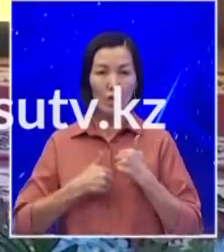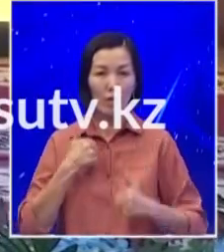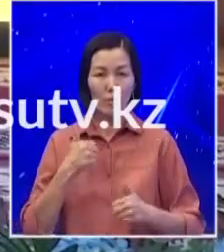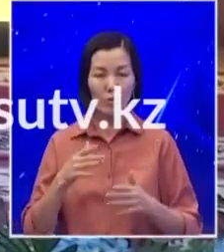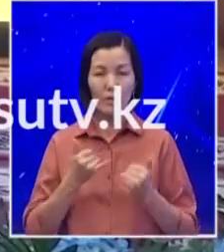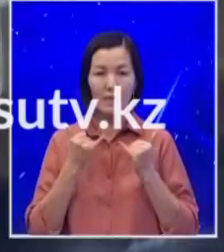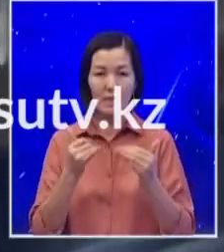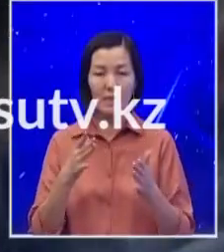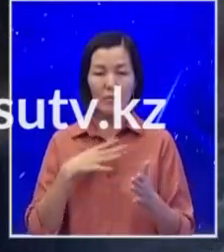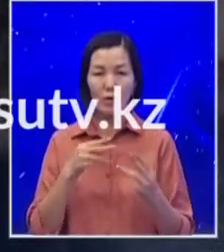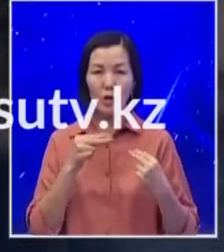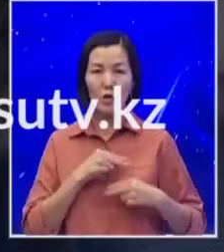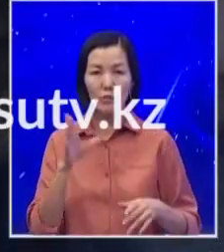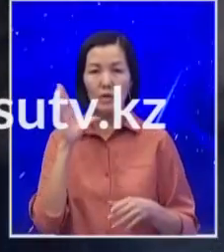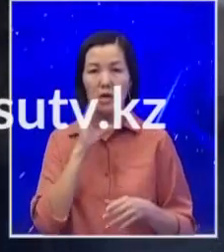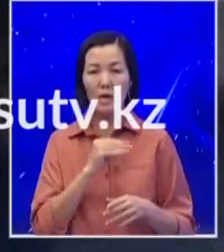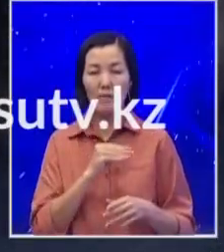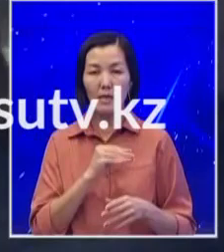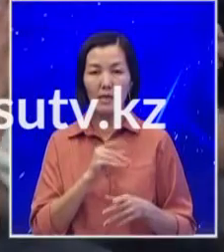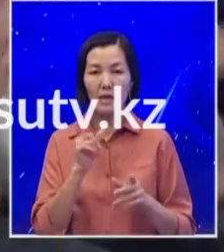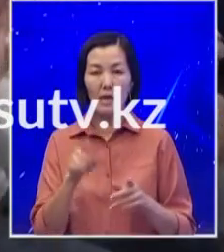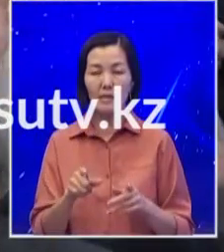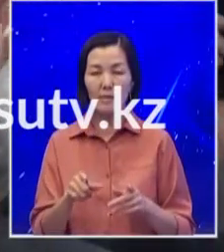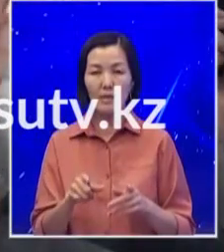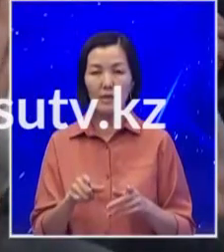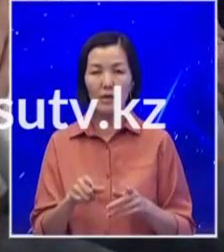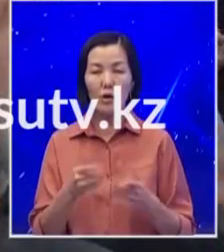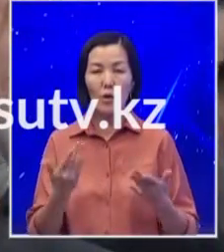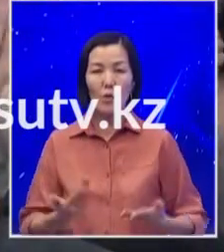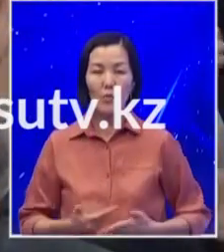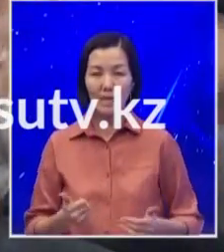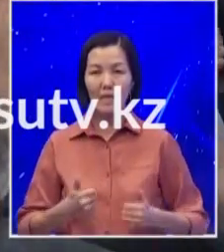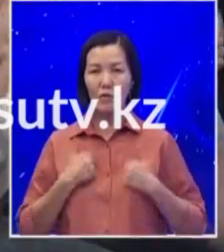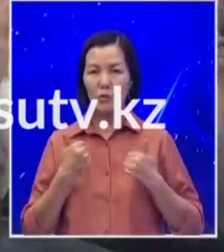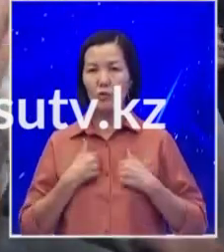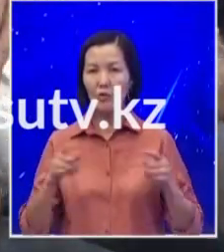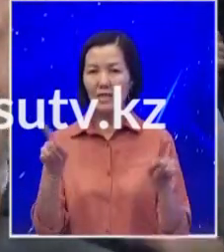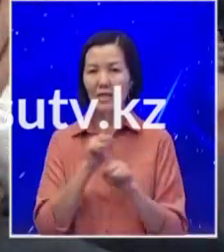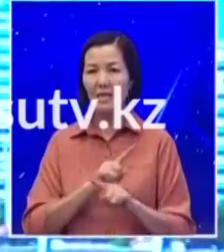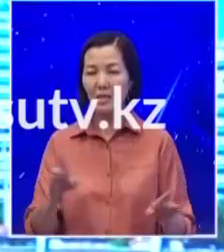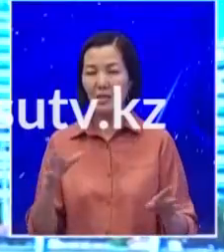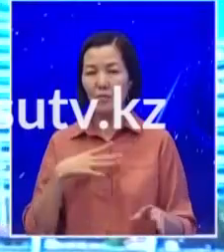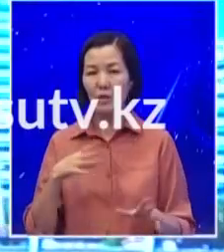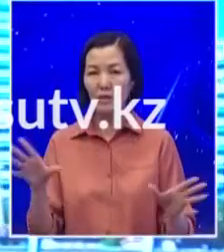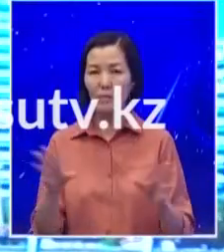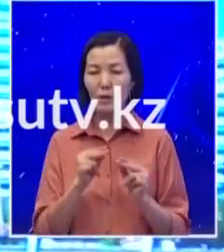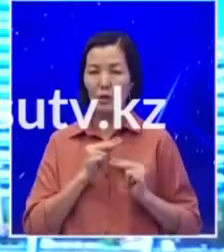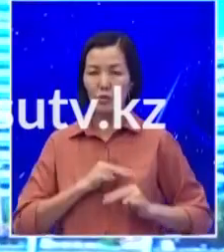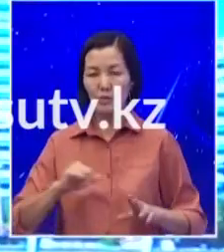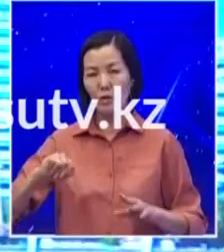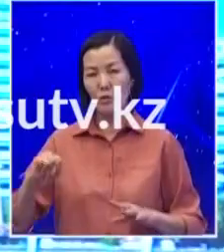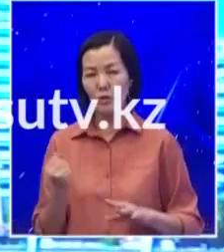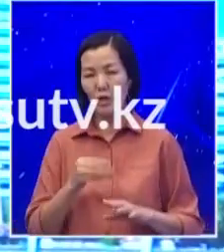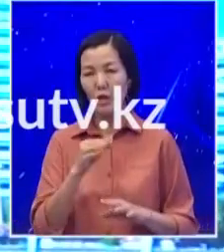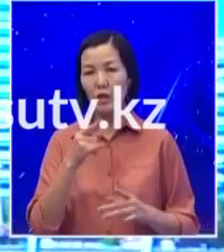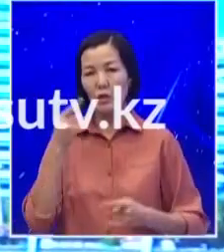болды. Оның жұмысқа қабілеттілігі, азаматтық ұстанымы, өмірге құлшынысы ерекше болатын. Әріптестері, достарымен,